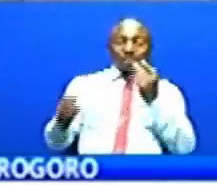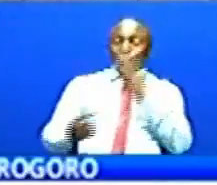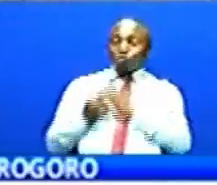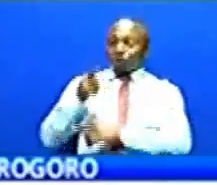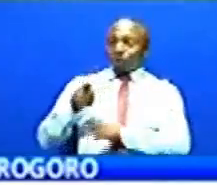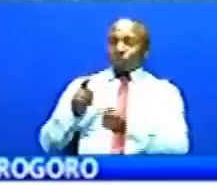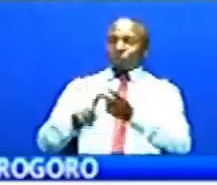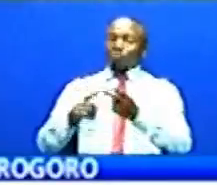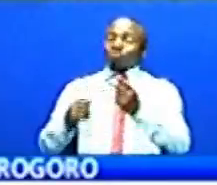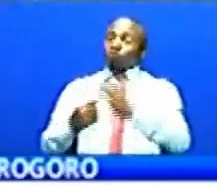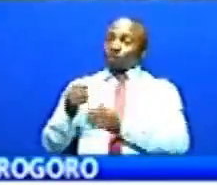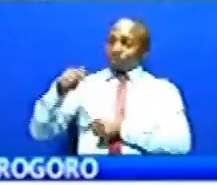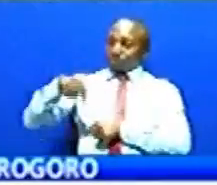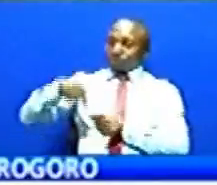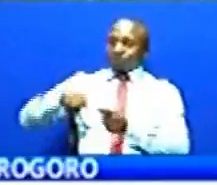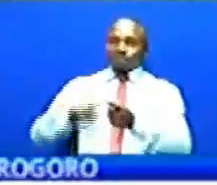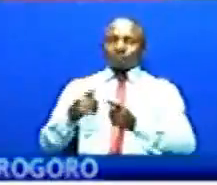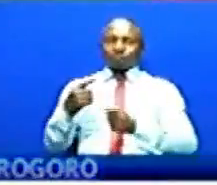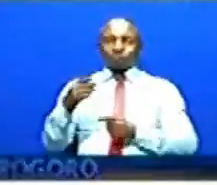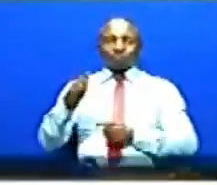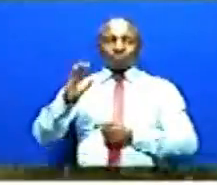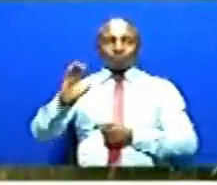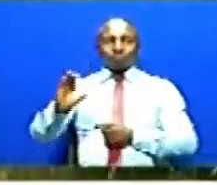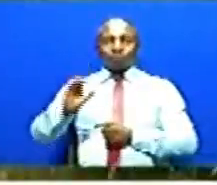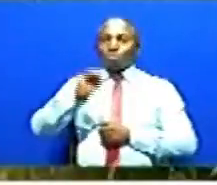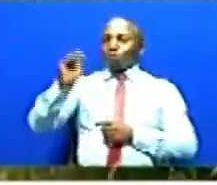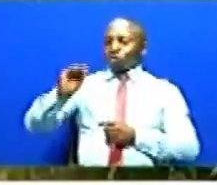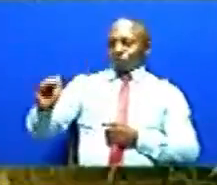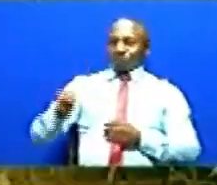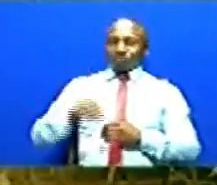hili lilitokea kilo sababu. Ni Monica ambaye TBC